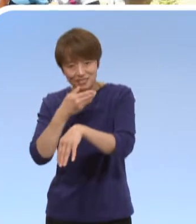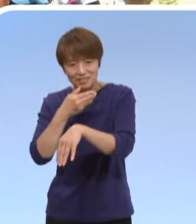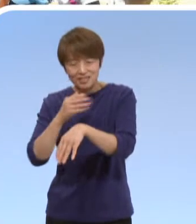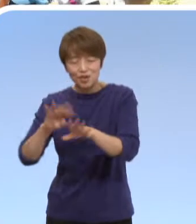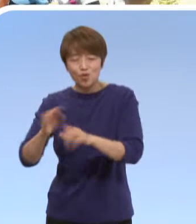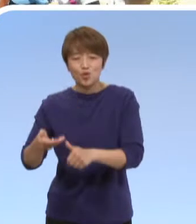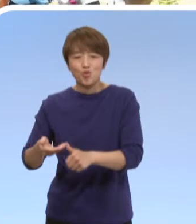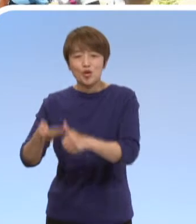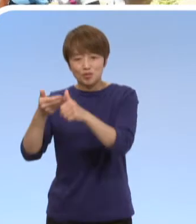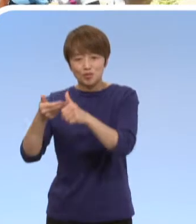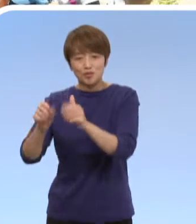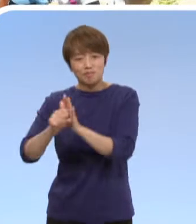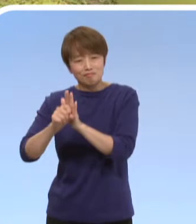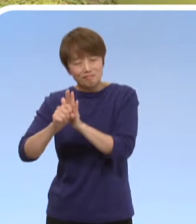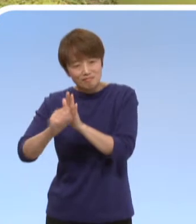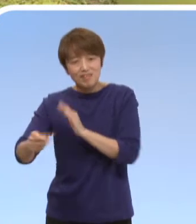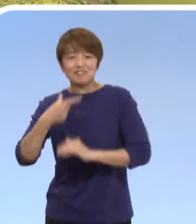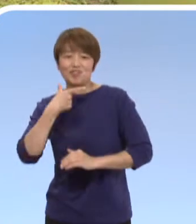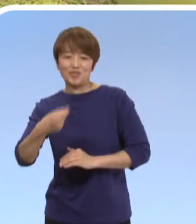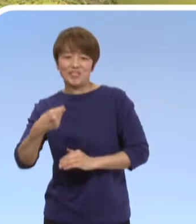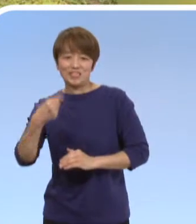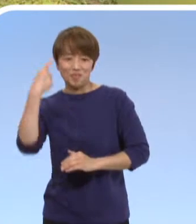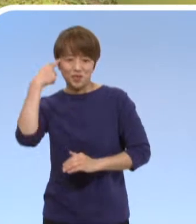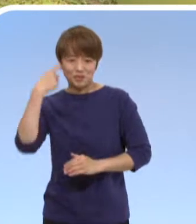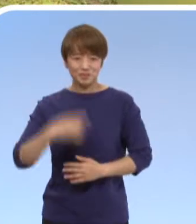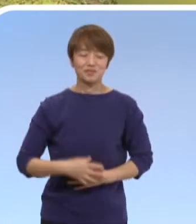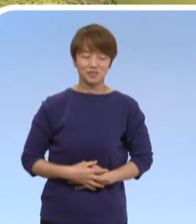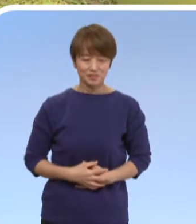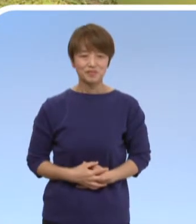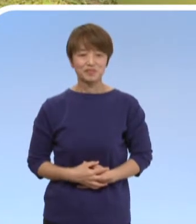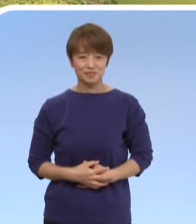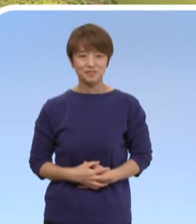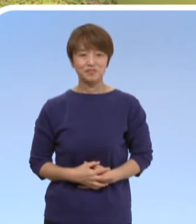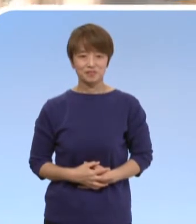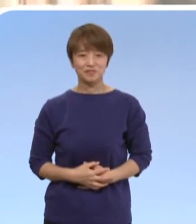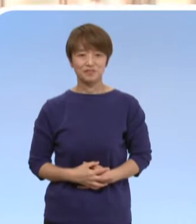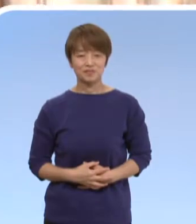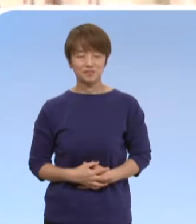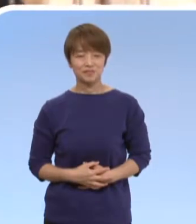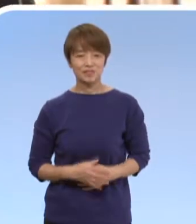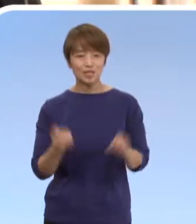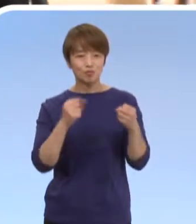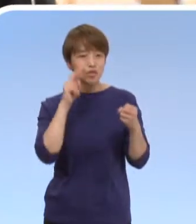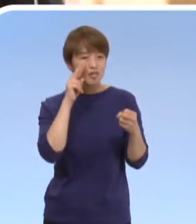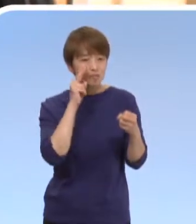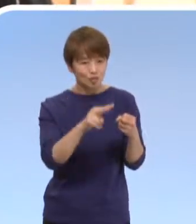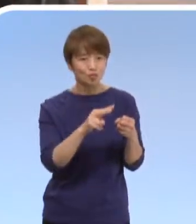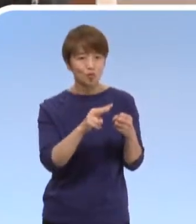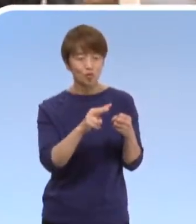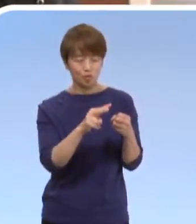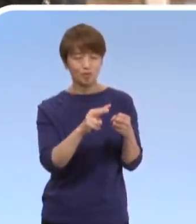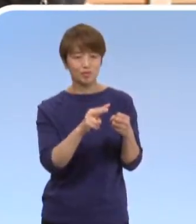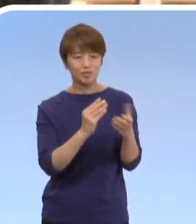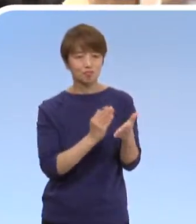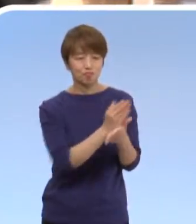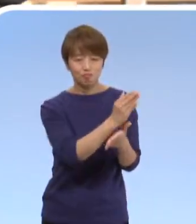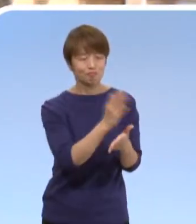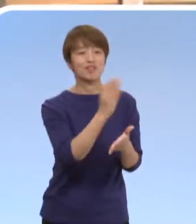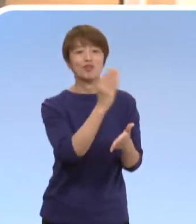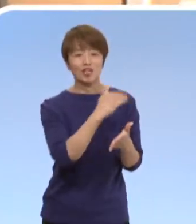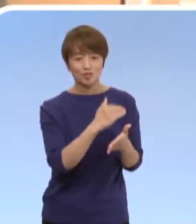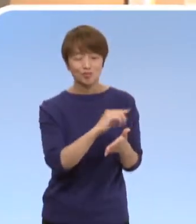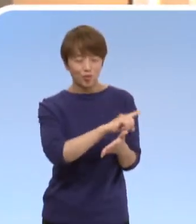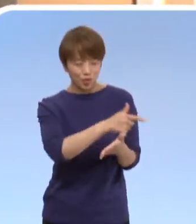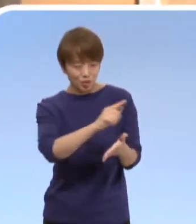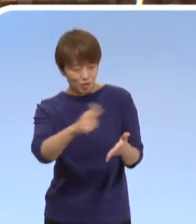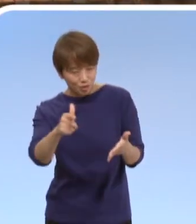間を子どもの育つ家庭に生かしてほしいなっていうのが、で見ることも、はい、一つのジャンルにこだ